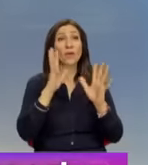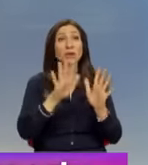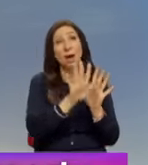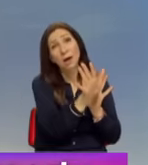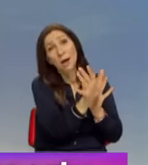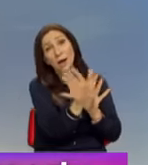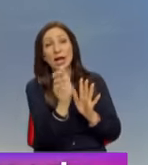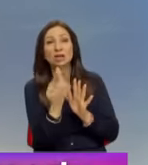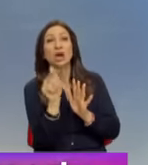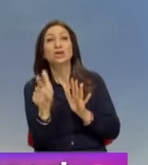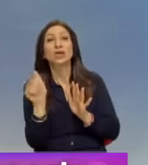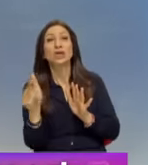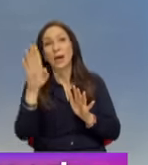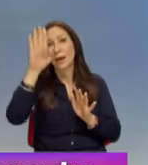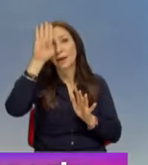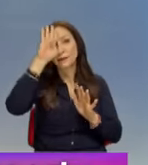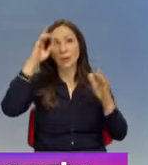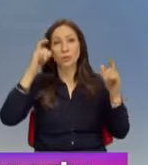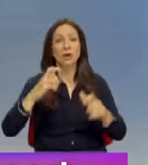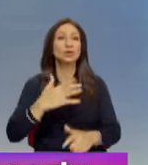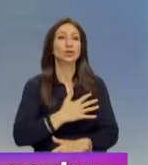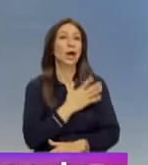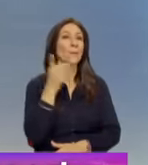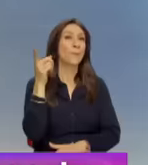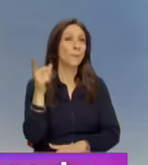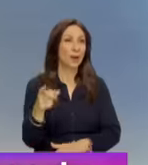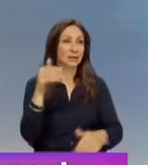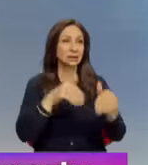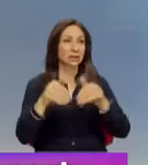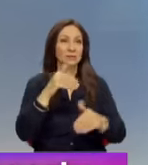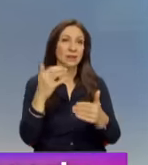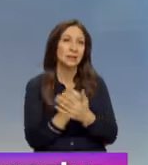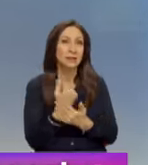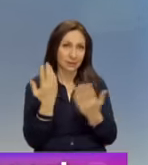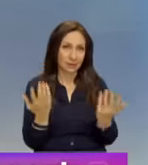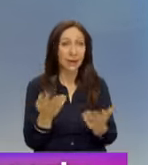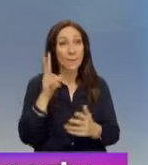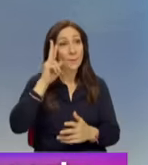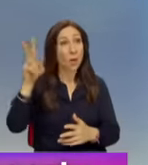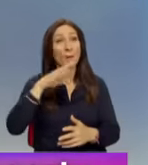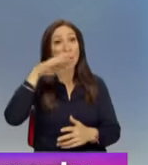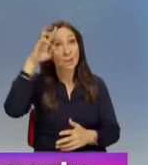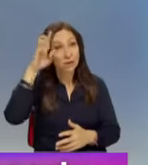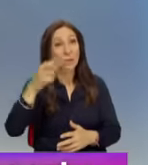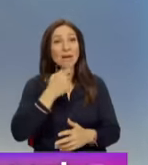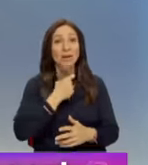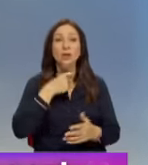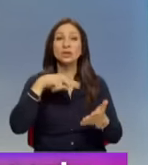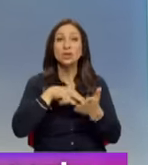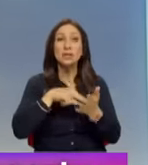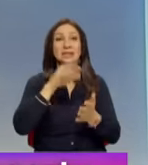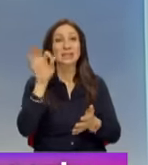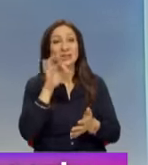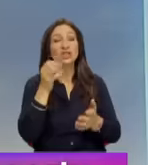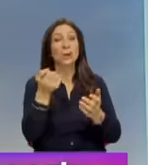çok ilçede İstanbul'da Cumhuriyet Halk Partisi seçimi önde tamamladı. Beyoğlu, Bayrampaşa, Beykoz, Çatalca,